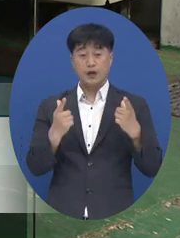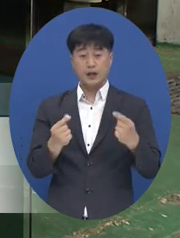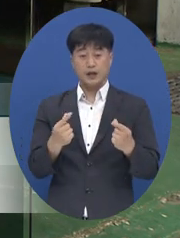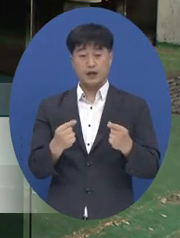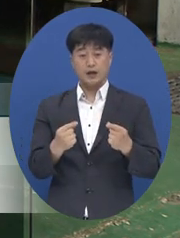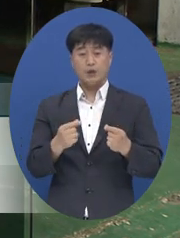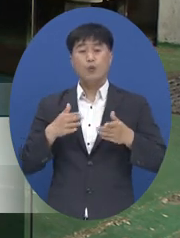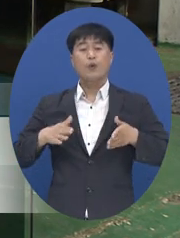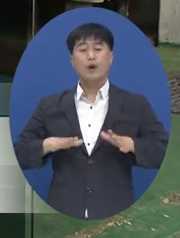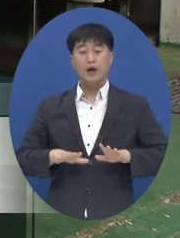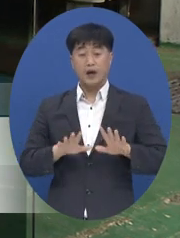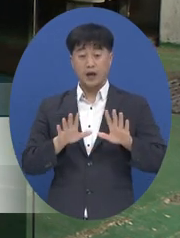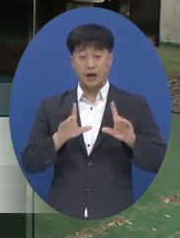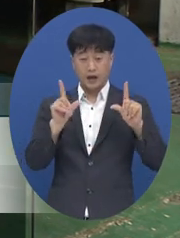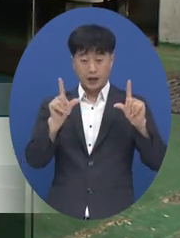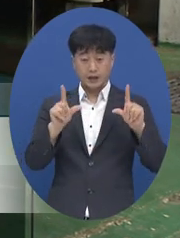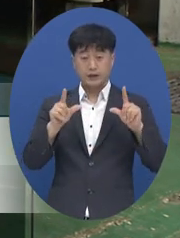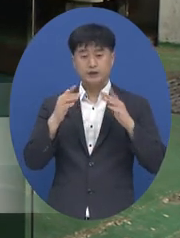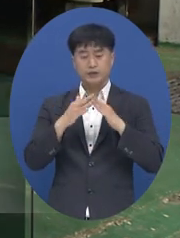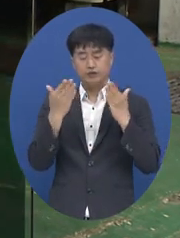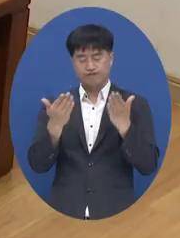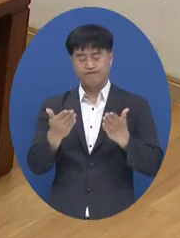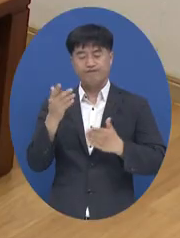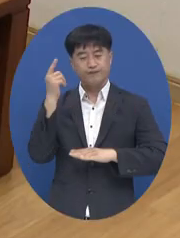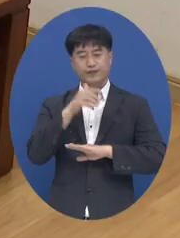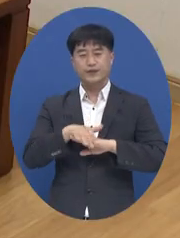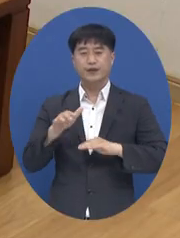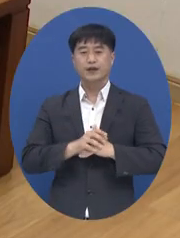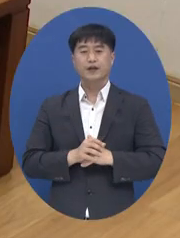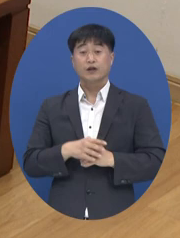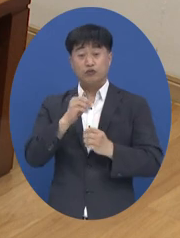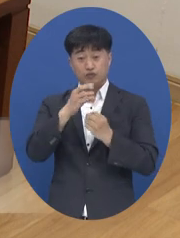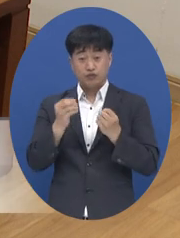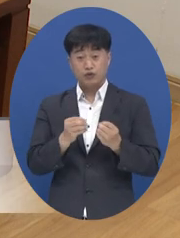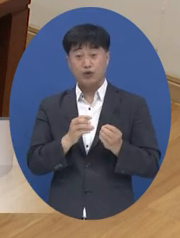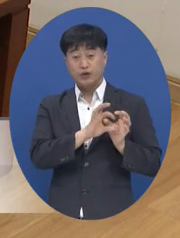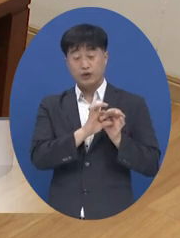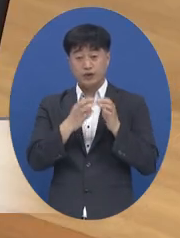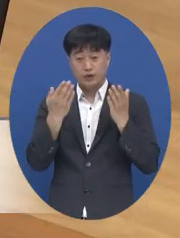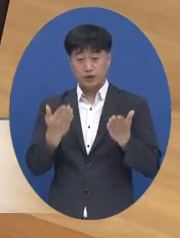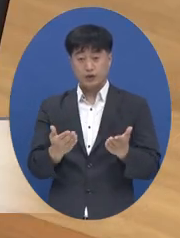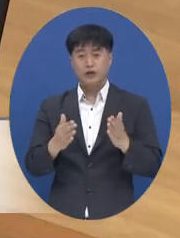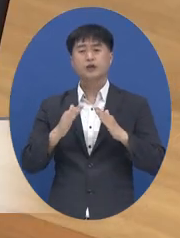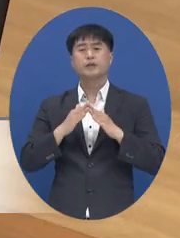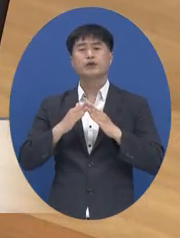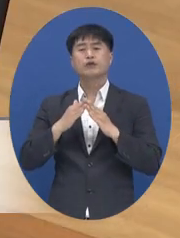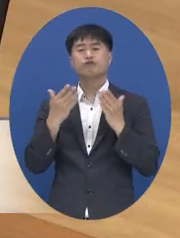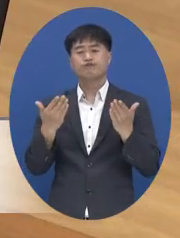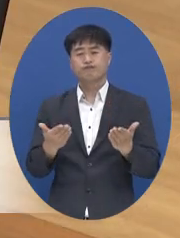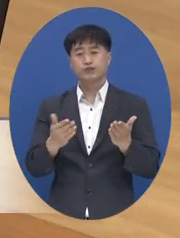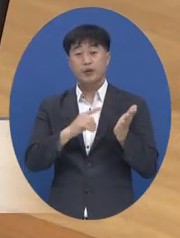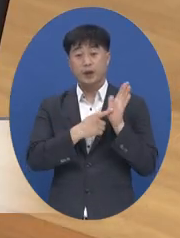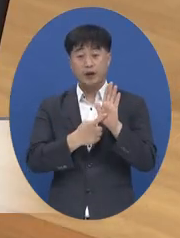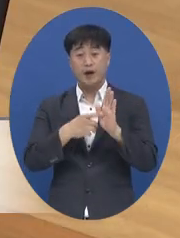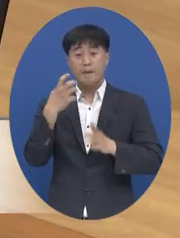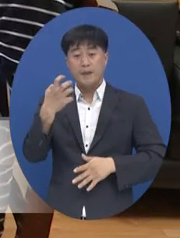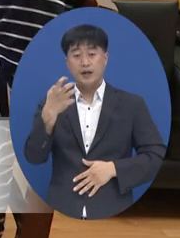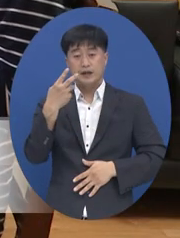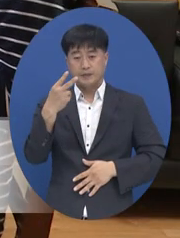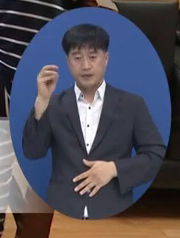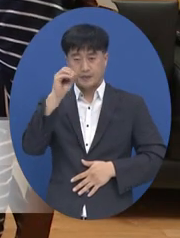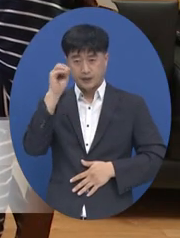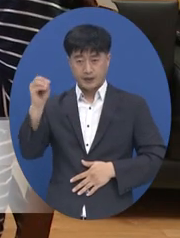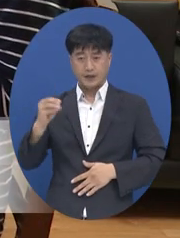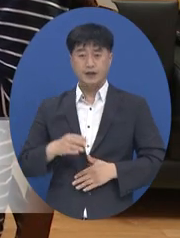같아서 올해는 안가고 집에서 힐라 그래 퍼 추석 연휴에 집에서 쉬겠다고 밝힌 비율도 82%